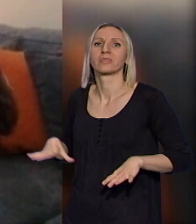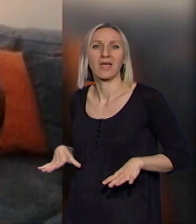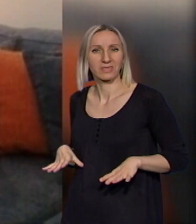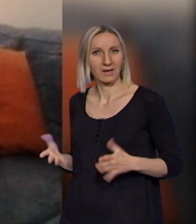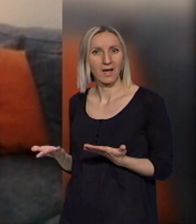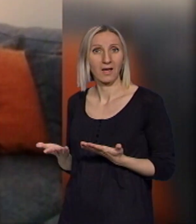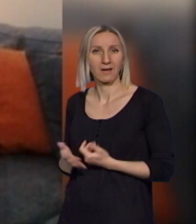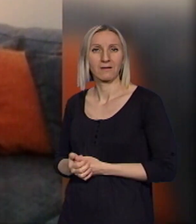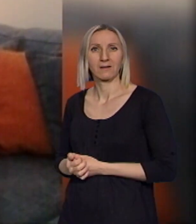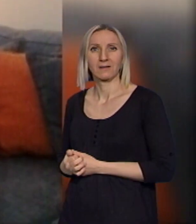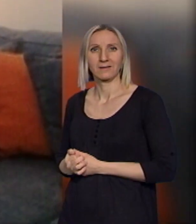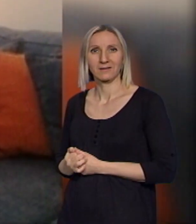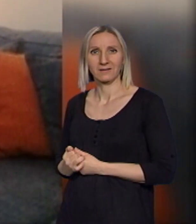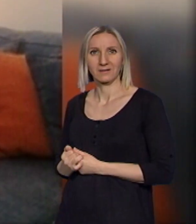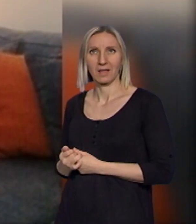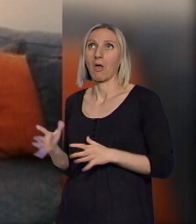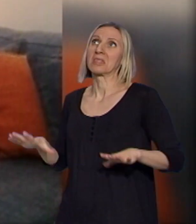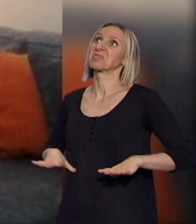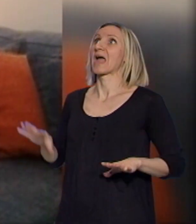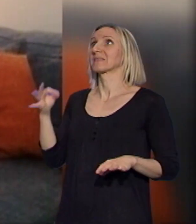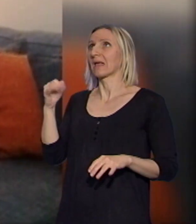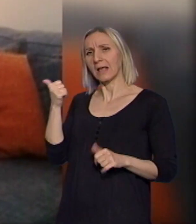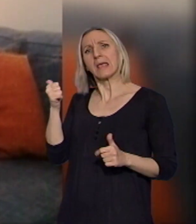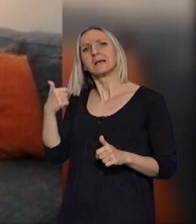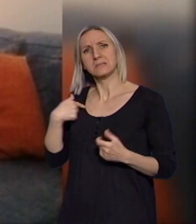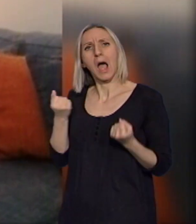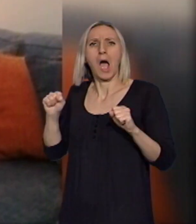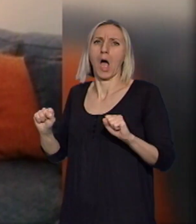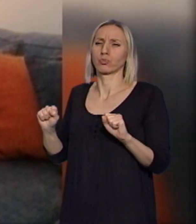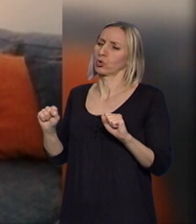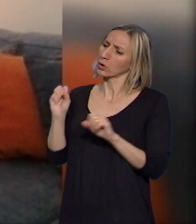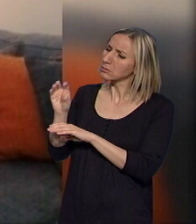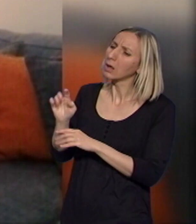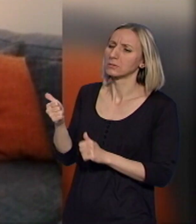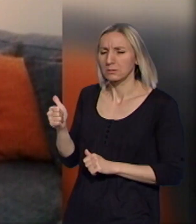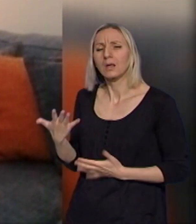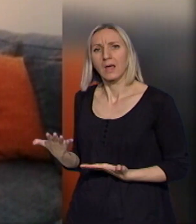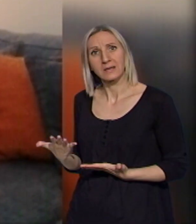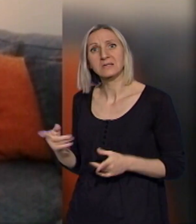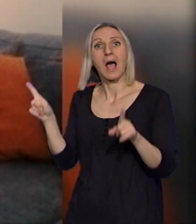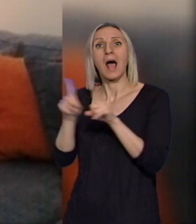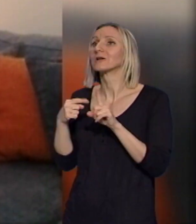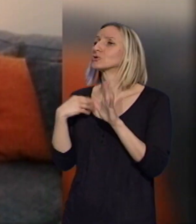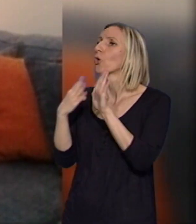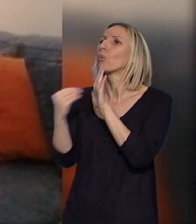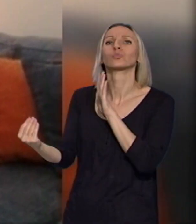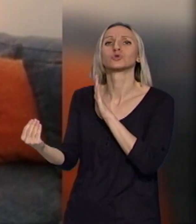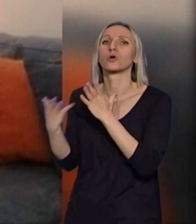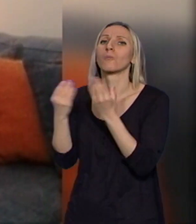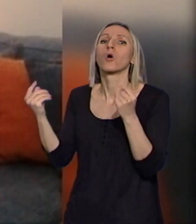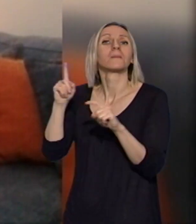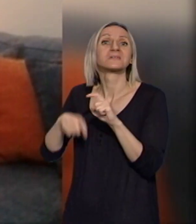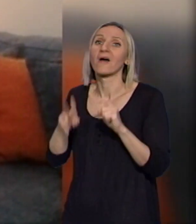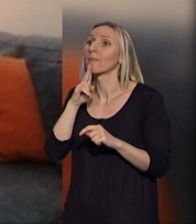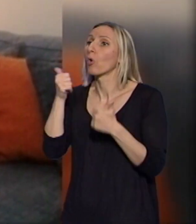zvuči onako rogobatno, jesam autoriteta, mogu slobodno da kažem i uzor u mnogim stvarima